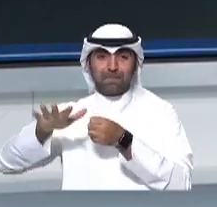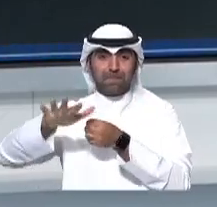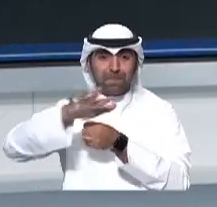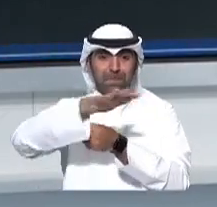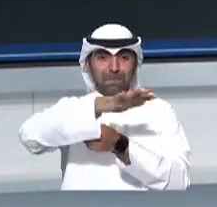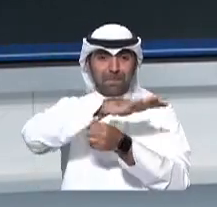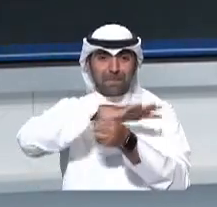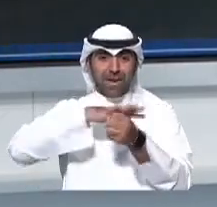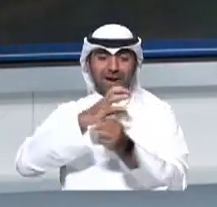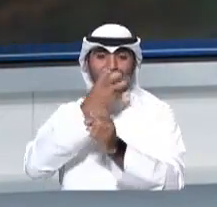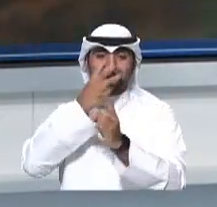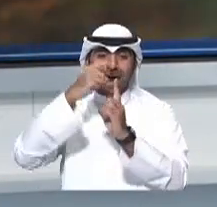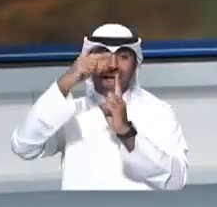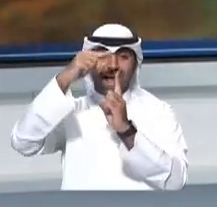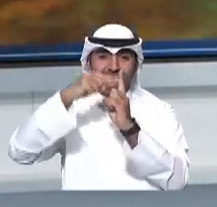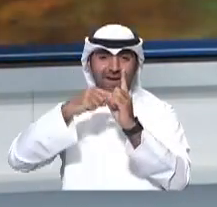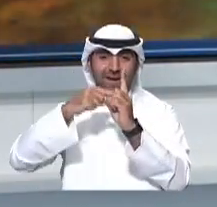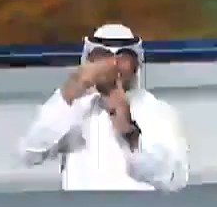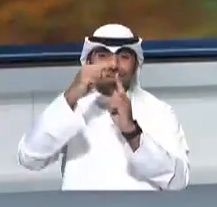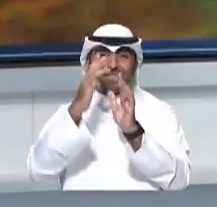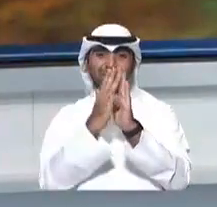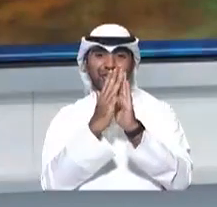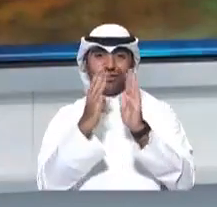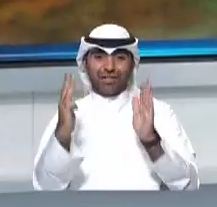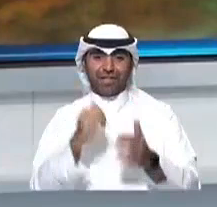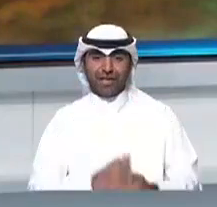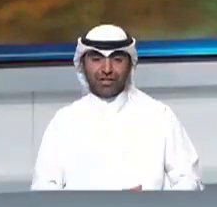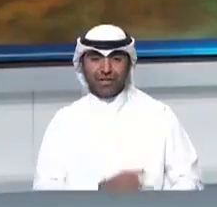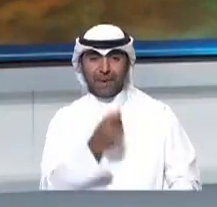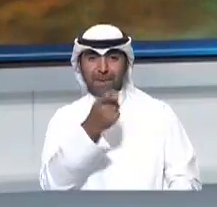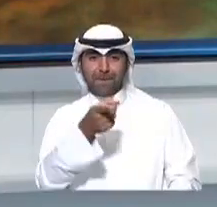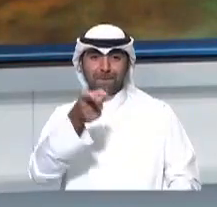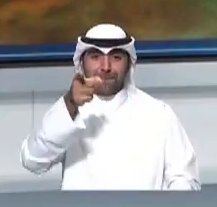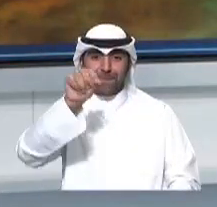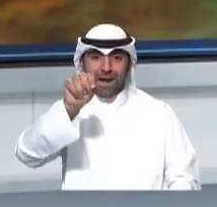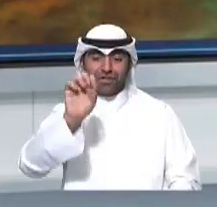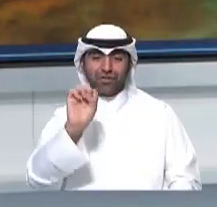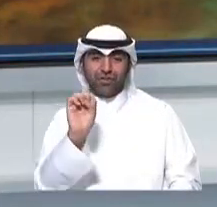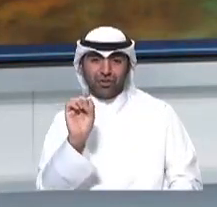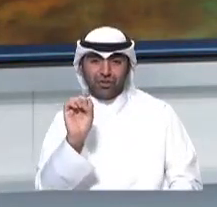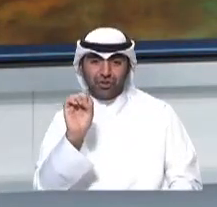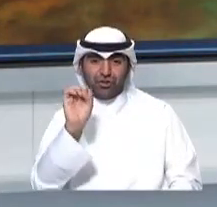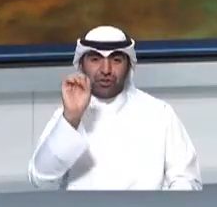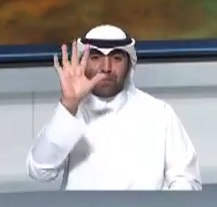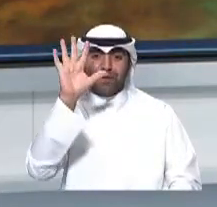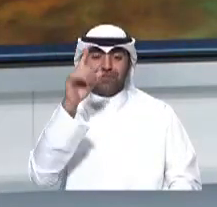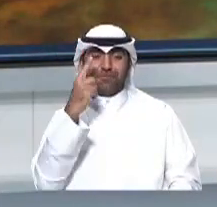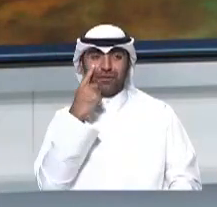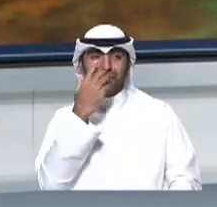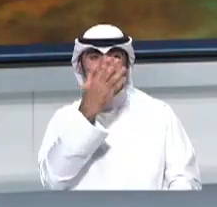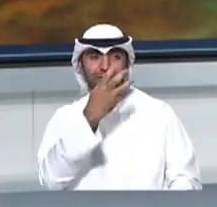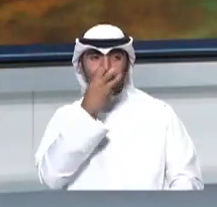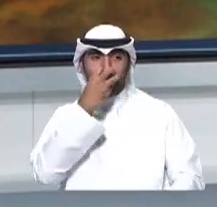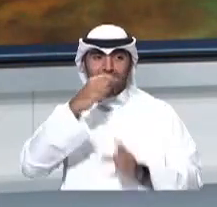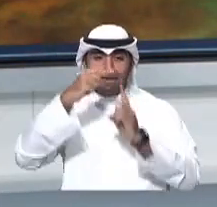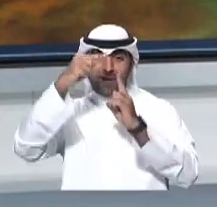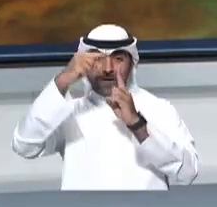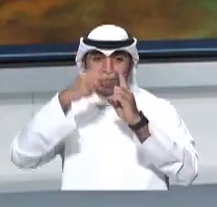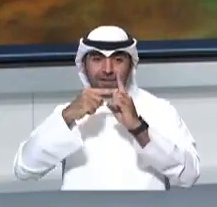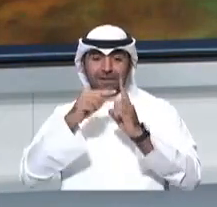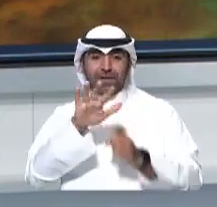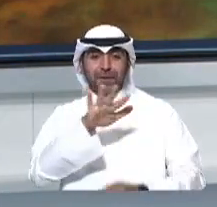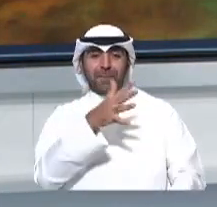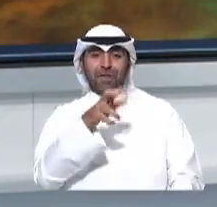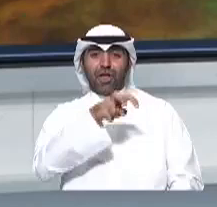غربية خفيفة لمعتدلة السرعة مع بداية دخول ساعات الصباح الأولى من نهار يوم الغد، ودرجات الحرارة الصغرى متوقعة قد تصل إلى